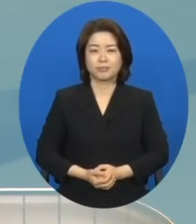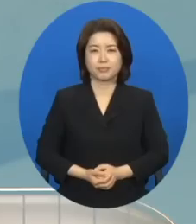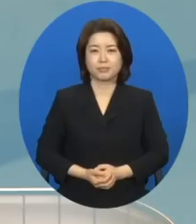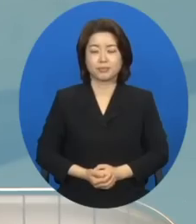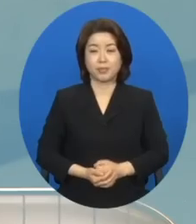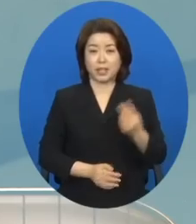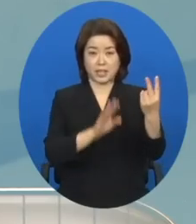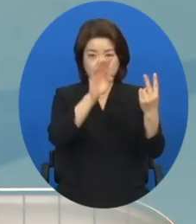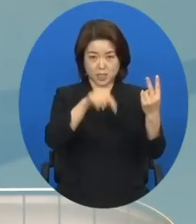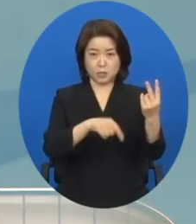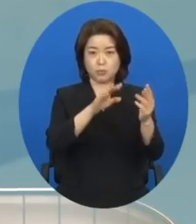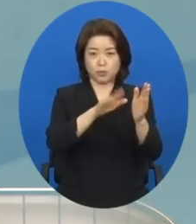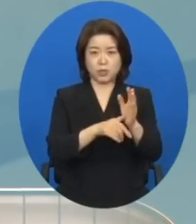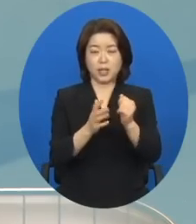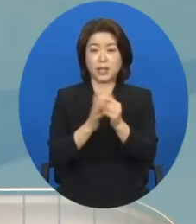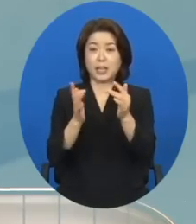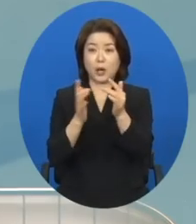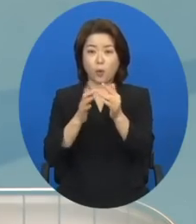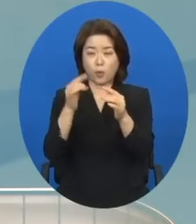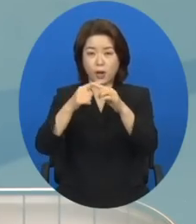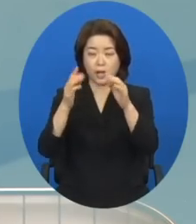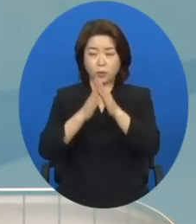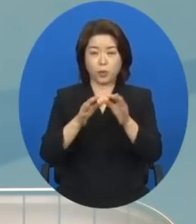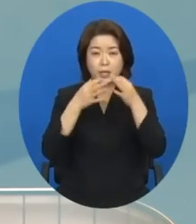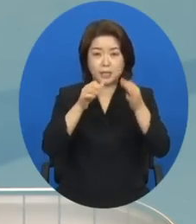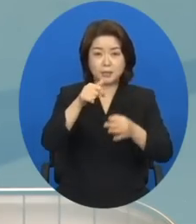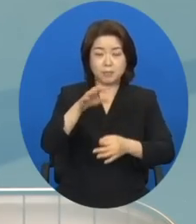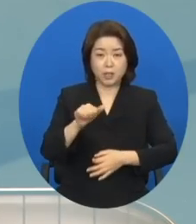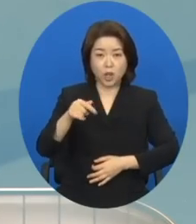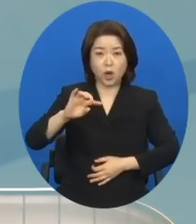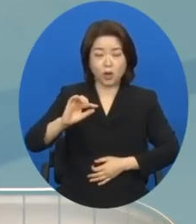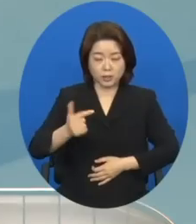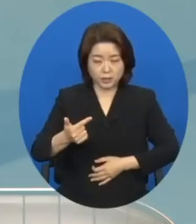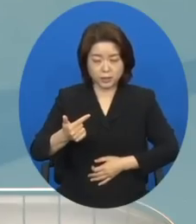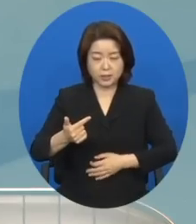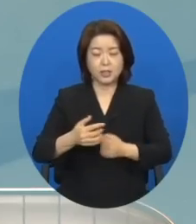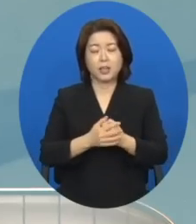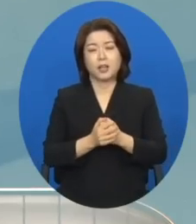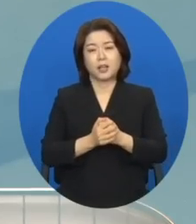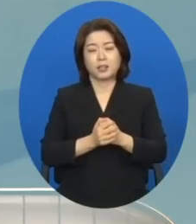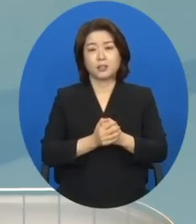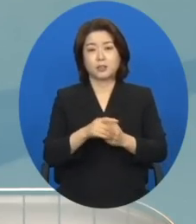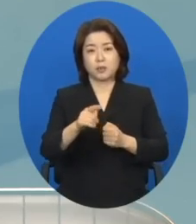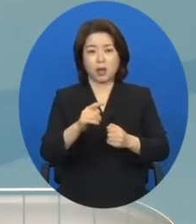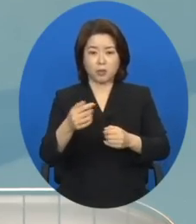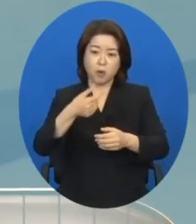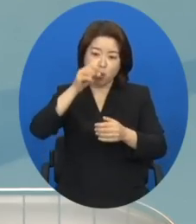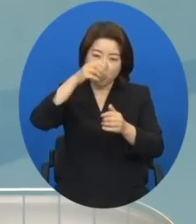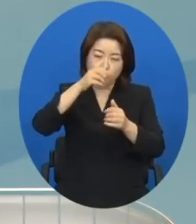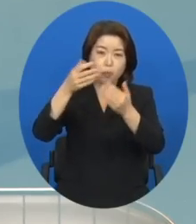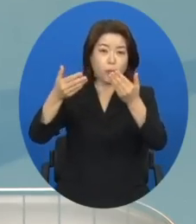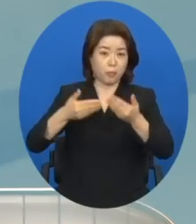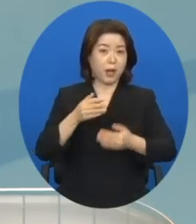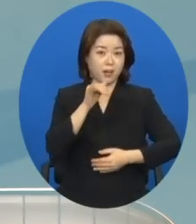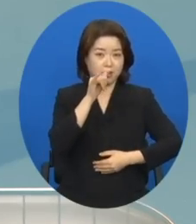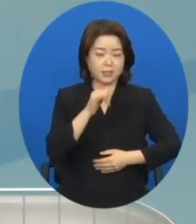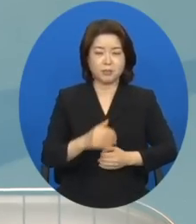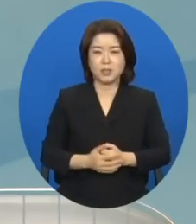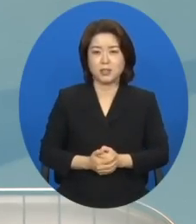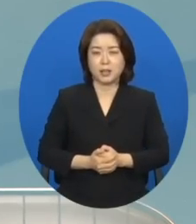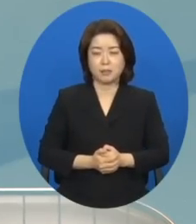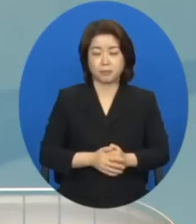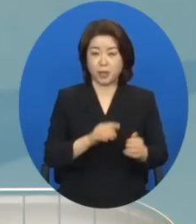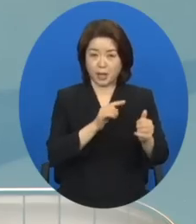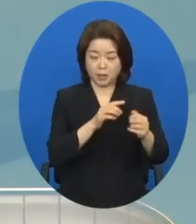때요, 온라인 교회 김경은 성도님께서 간증을 하시고 세례를 받으셨어요. 이분은요, 어릴 적에 저